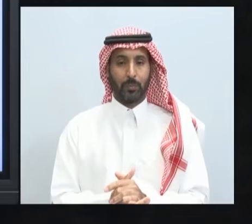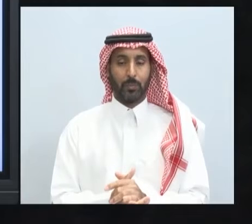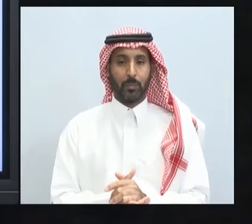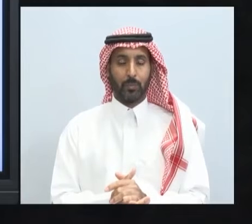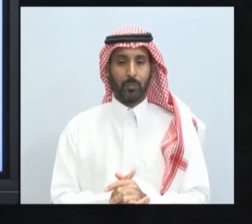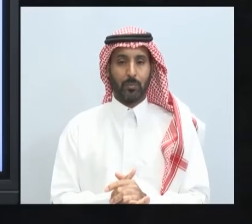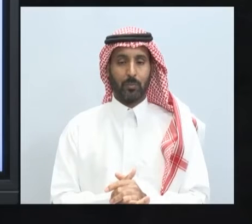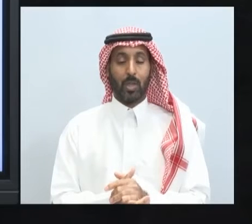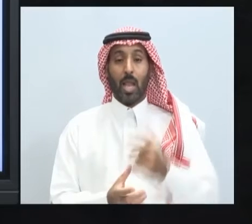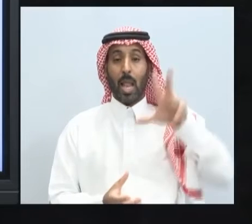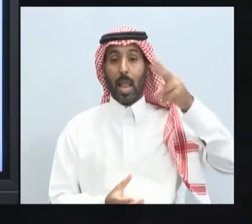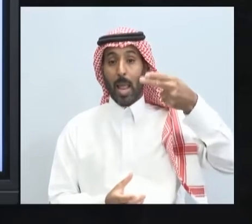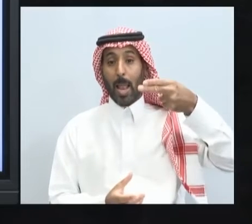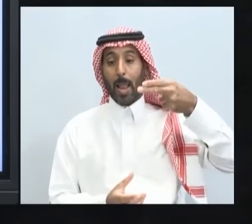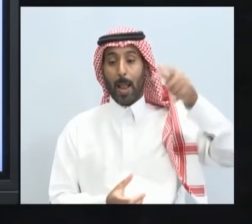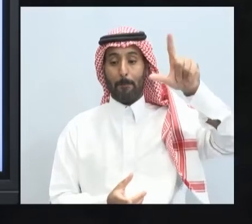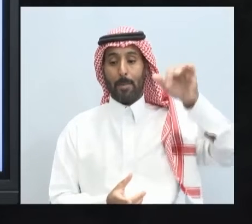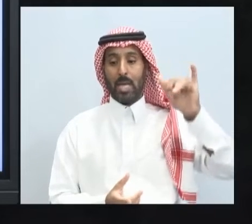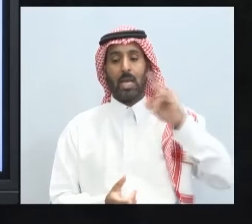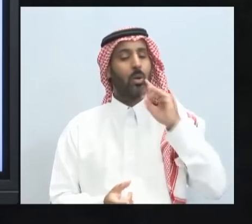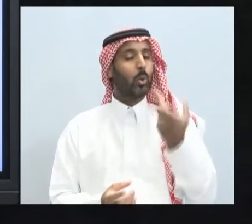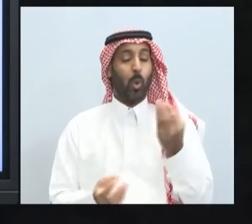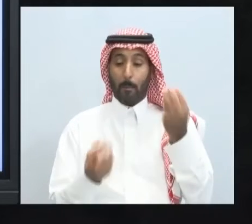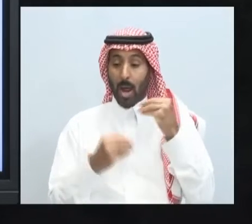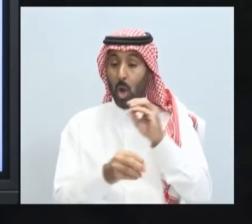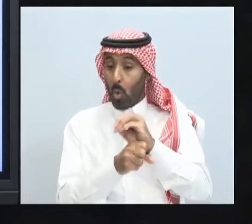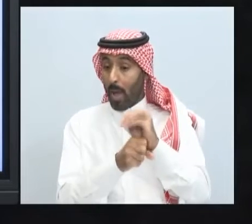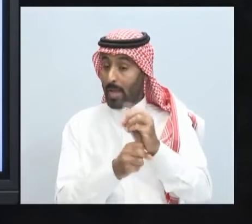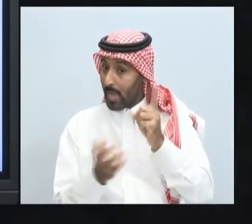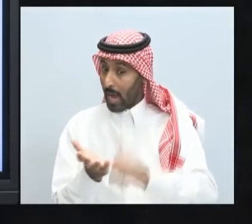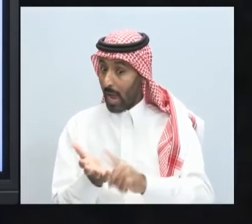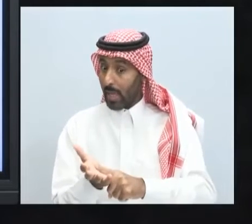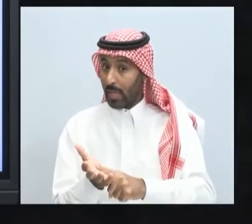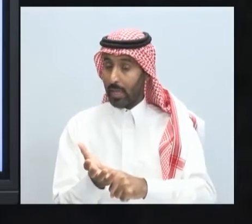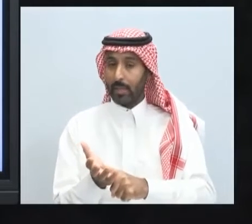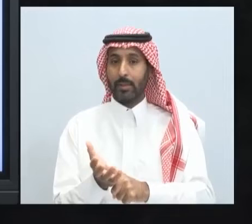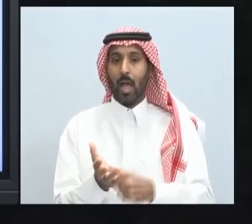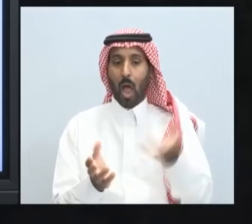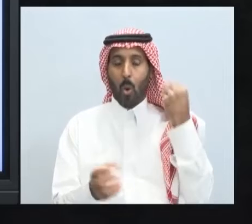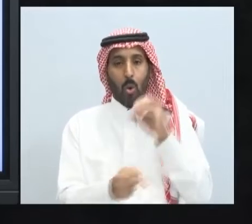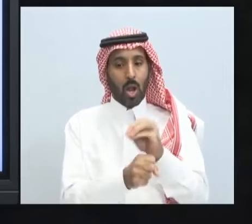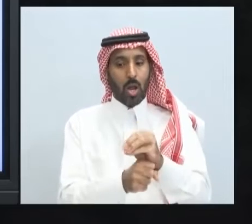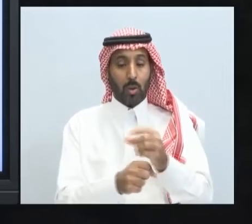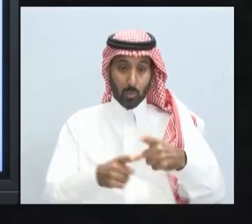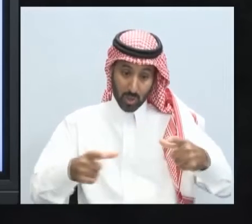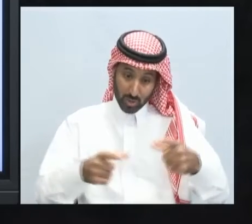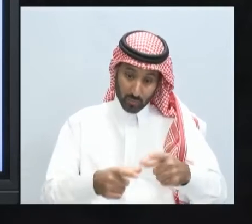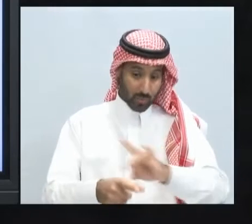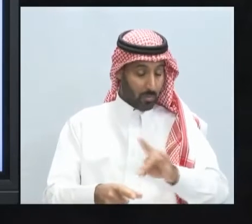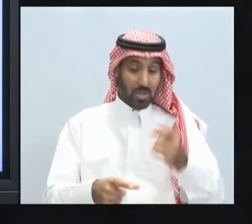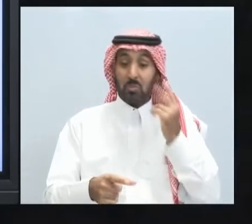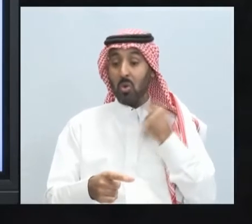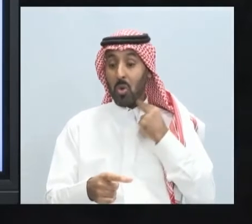العلم معارف معلومات حقائق ذكرنا انها لا تنحصر في